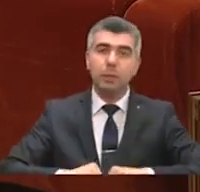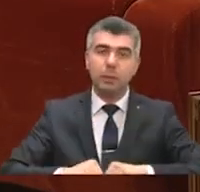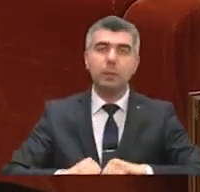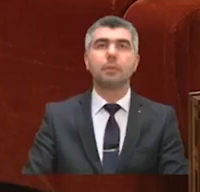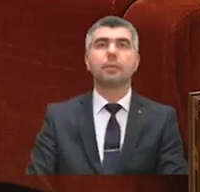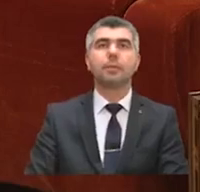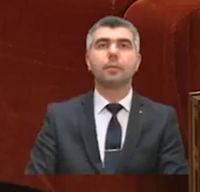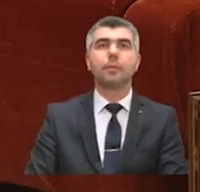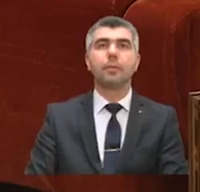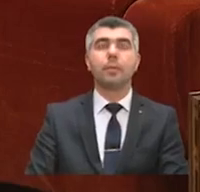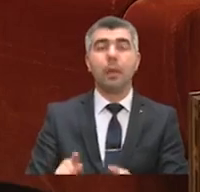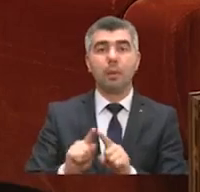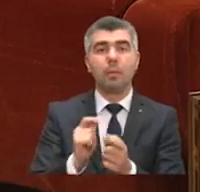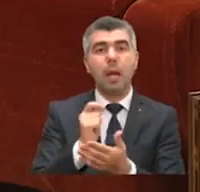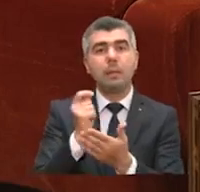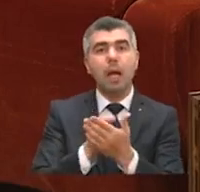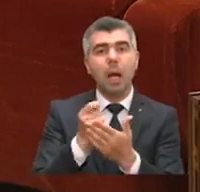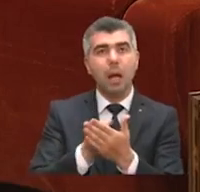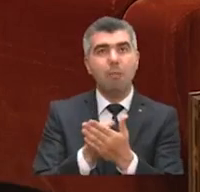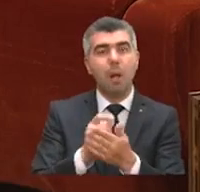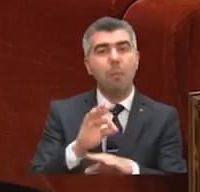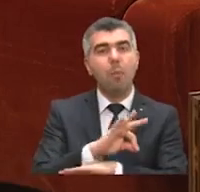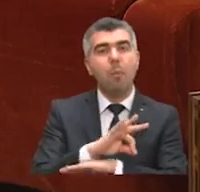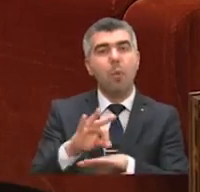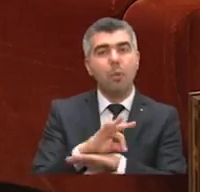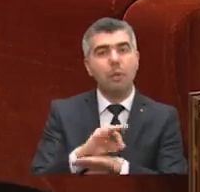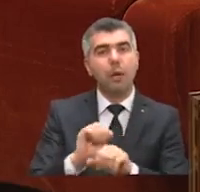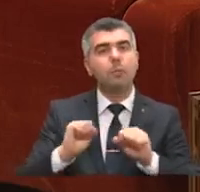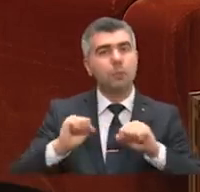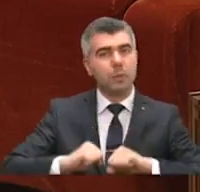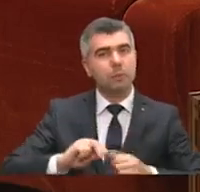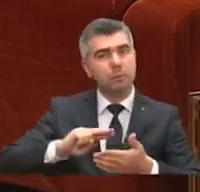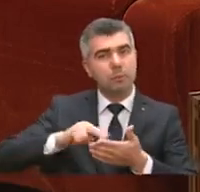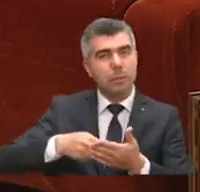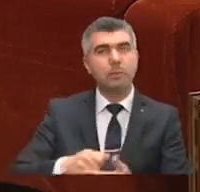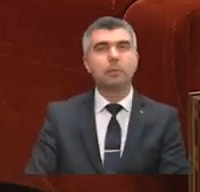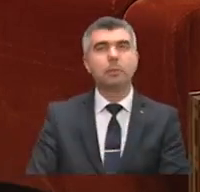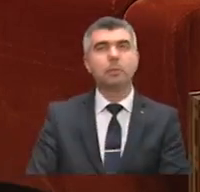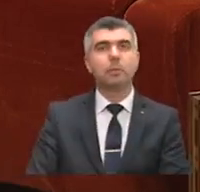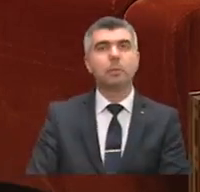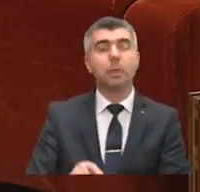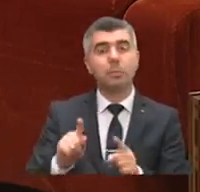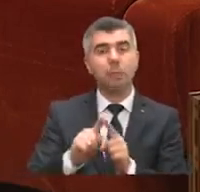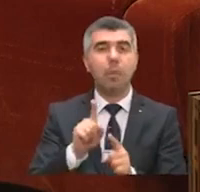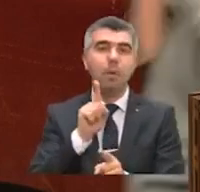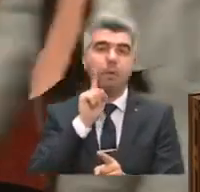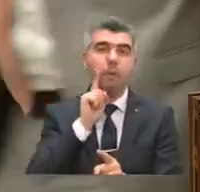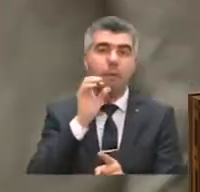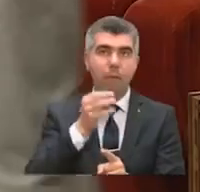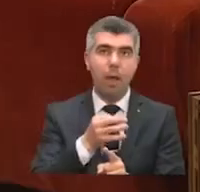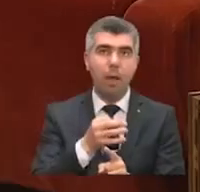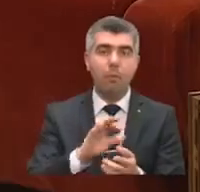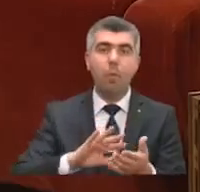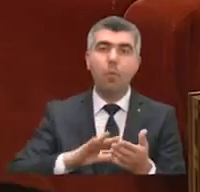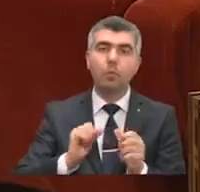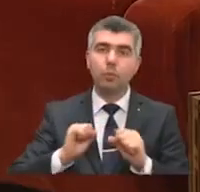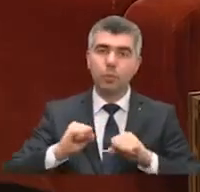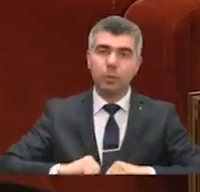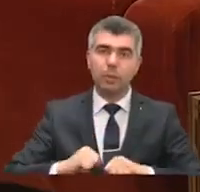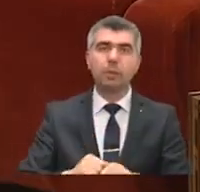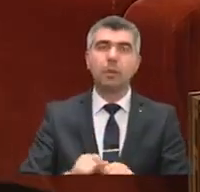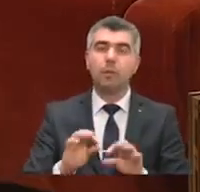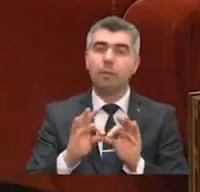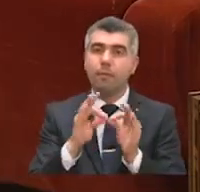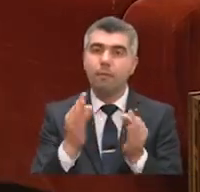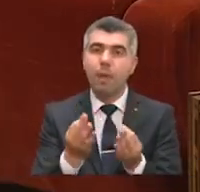تمكننا طلبات بعض الموظفين، كذلك اهتمام خاص بالعنصر النسوي لأن تاهما بغينا نشجعوهم